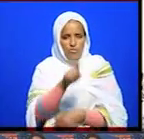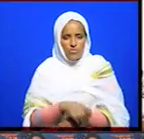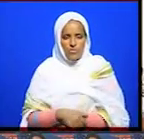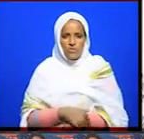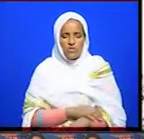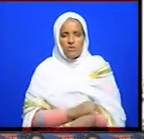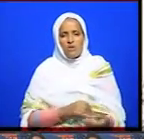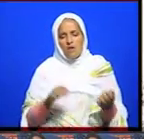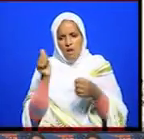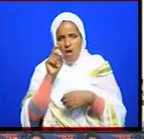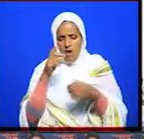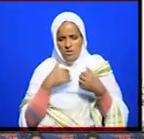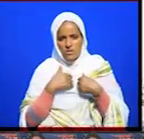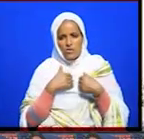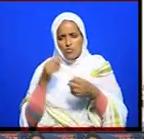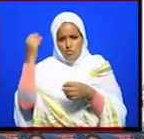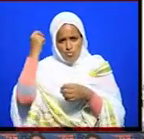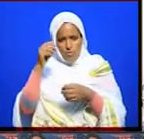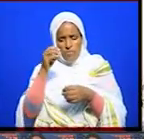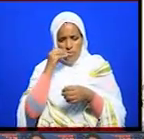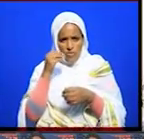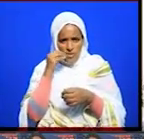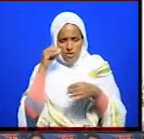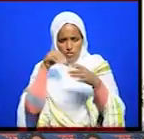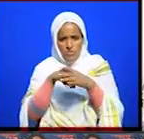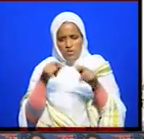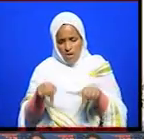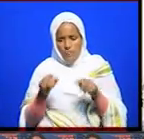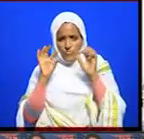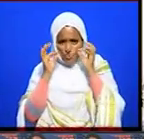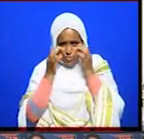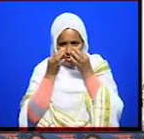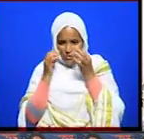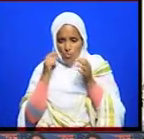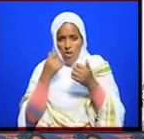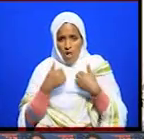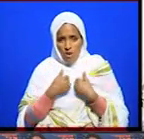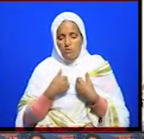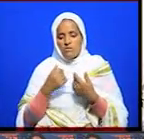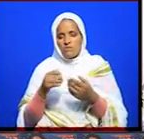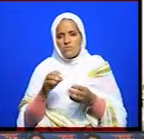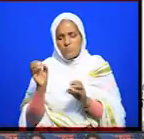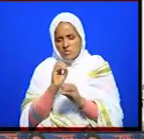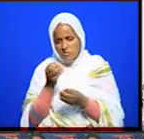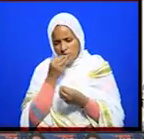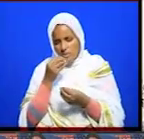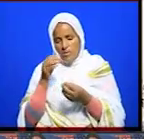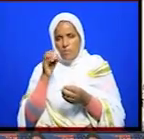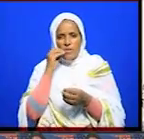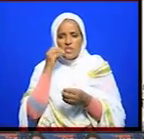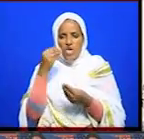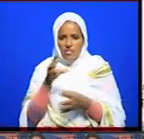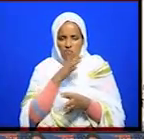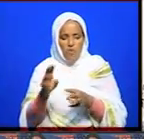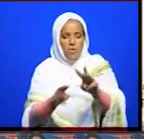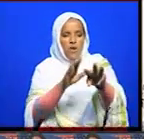ነው የሚቀበሉት? አይ እኔ ድሮም ቢሆን በቤቴ ዛሬም ጡረታ ሳልገባ ቢሆን እንግዳ